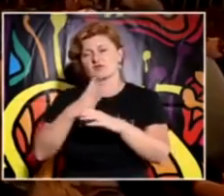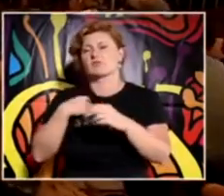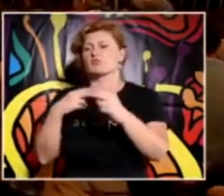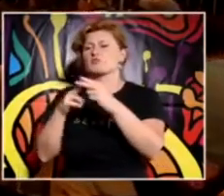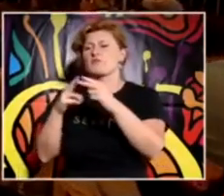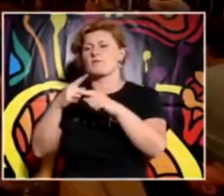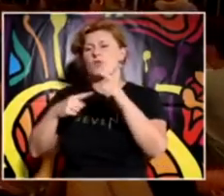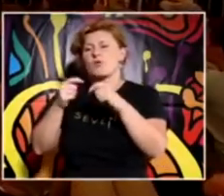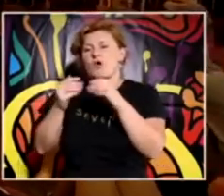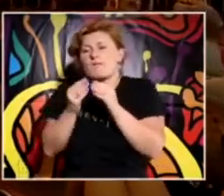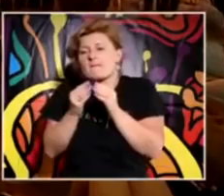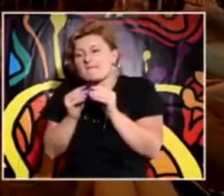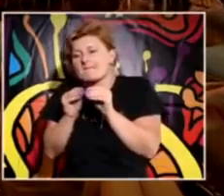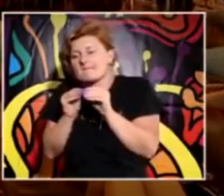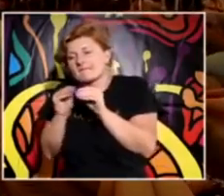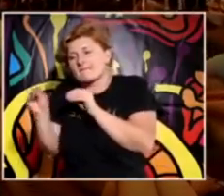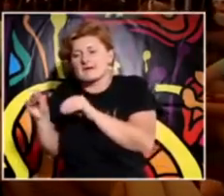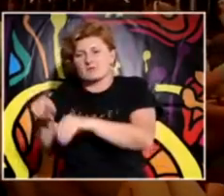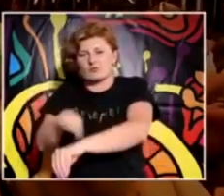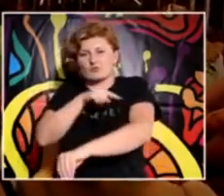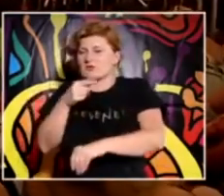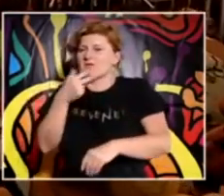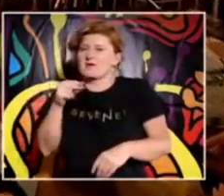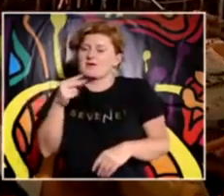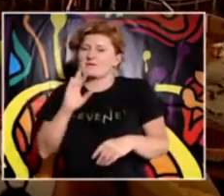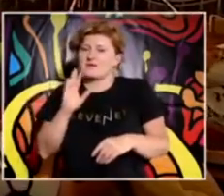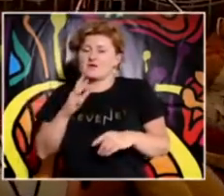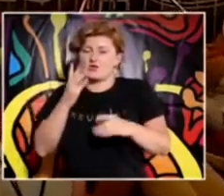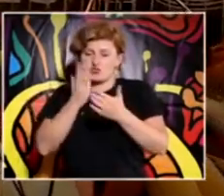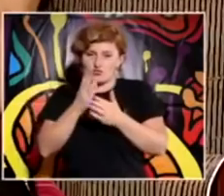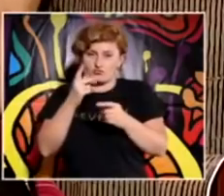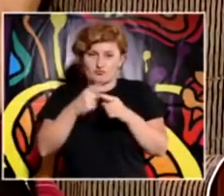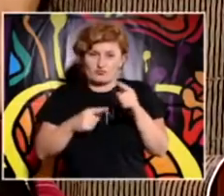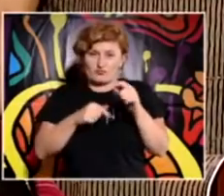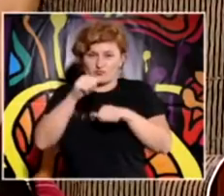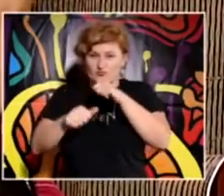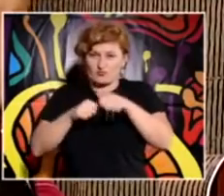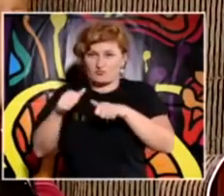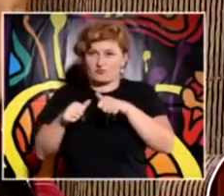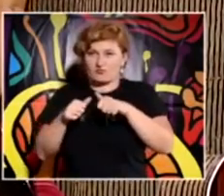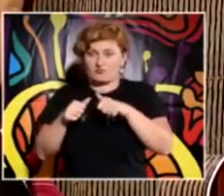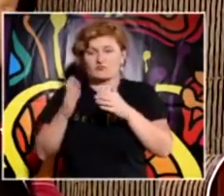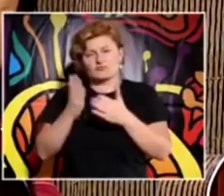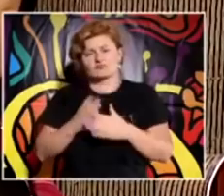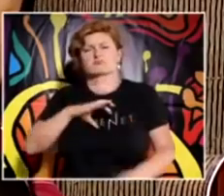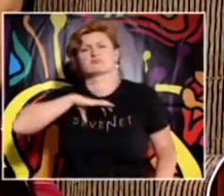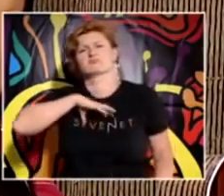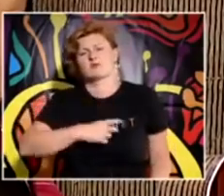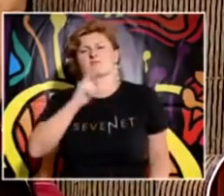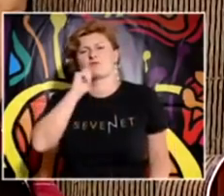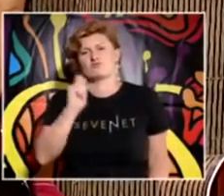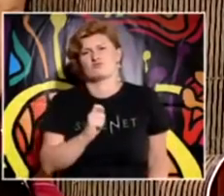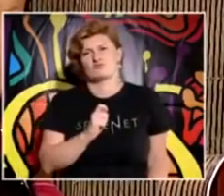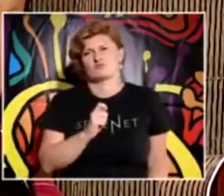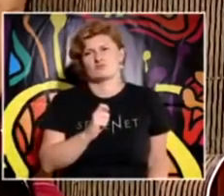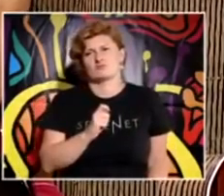Nie. Nie. Znaczy, my, szczerze mówiąc, po tym pół roku już byliśmy zmęczeni tą podróżą. Bo też sobą